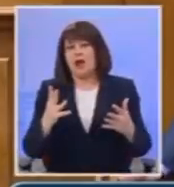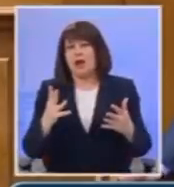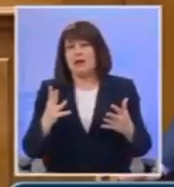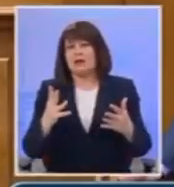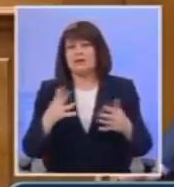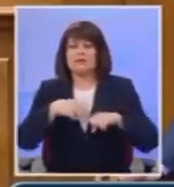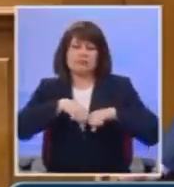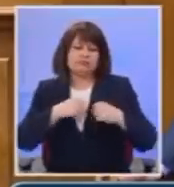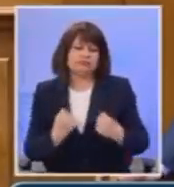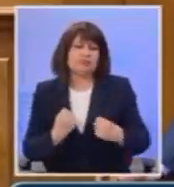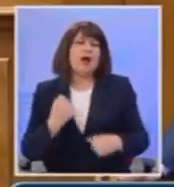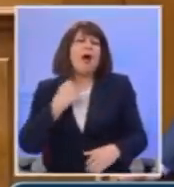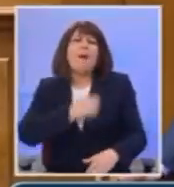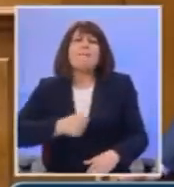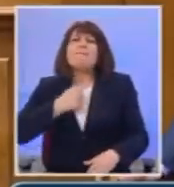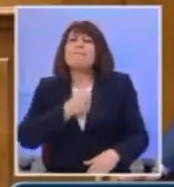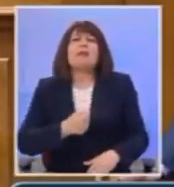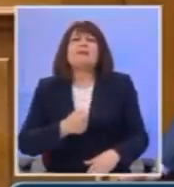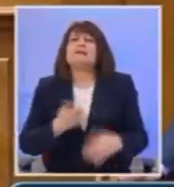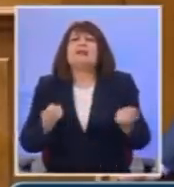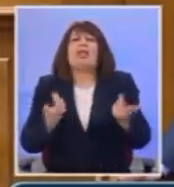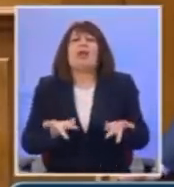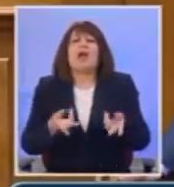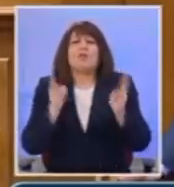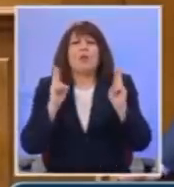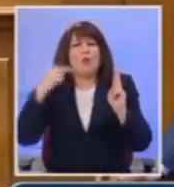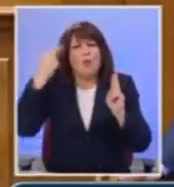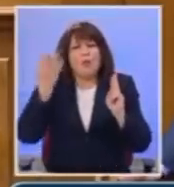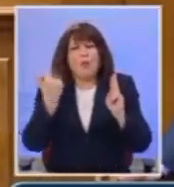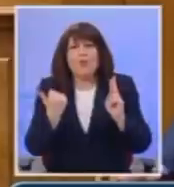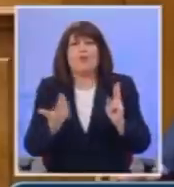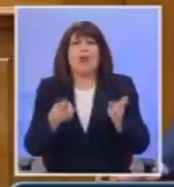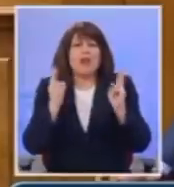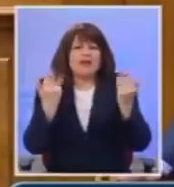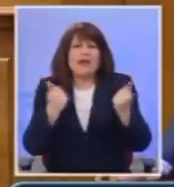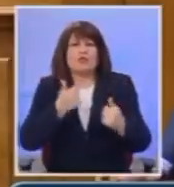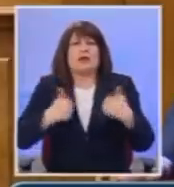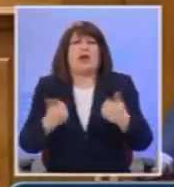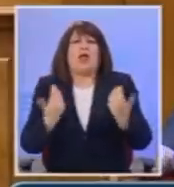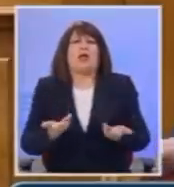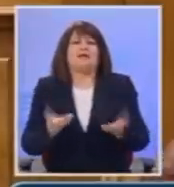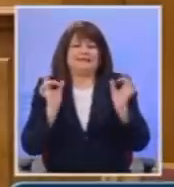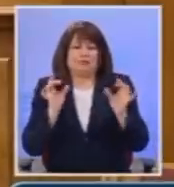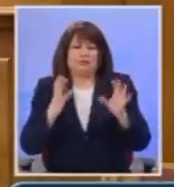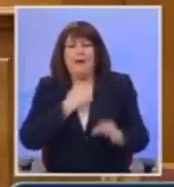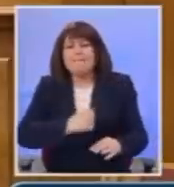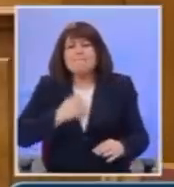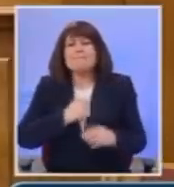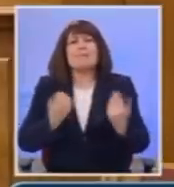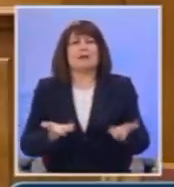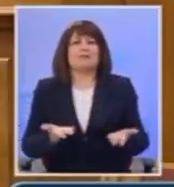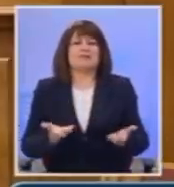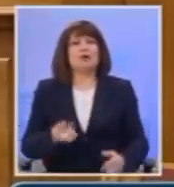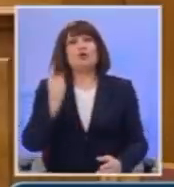απελπισία στους νέους ανθρώπους, χωρίς όνειρο, χωρίς όραμα, χωρίς ελπίδα. Και νομίζω ότι